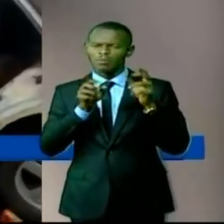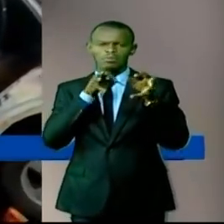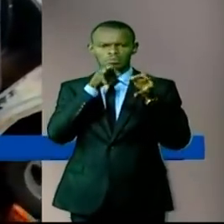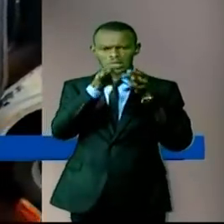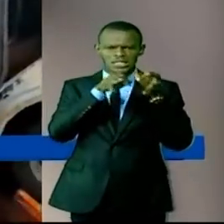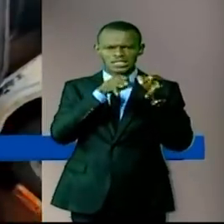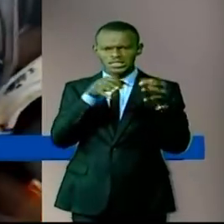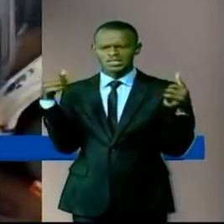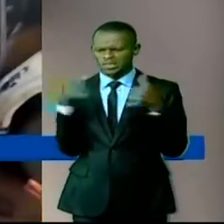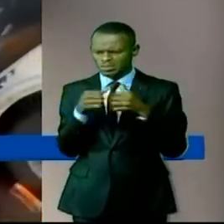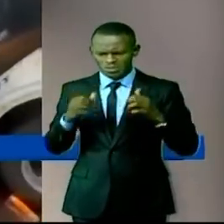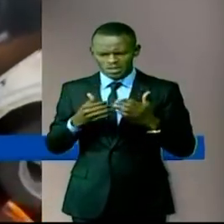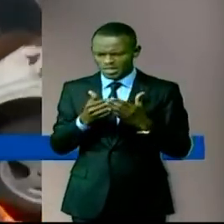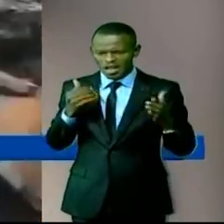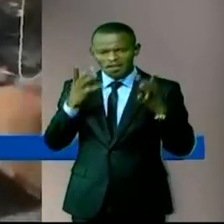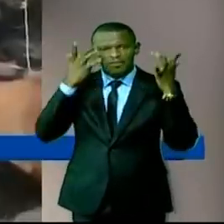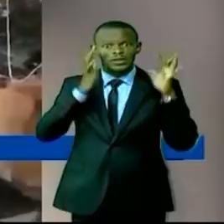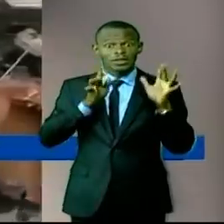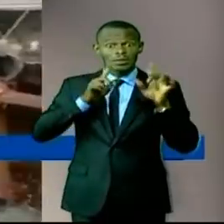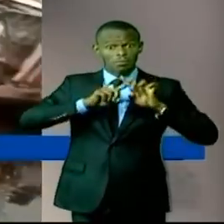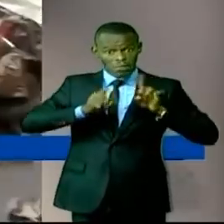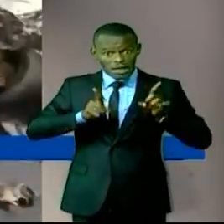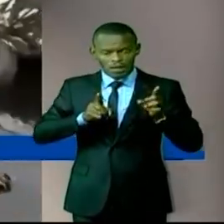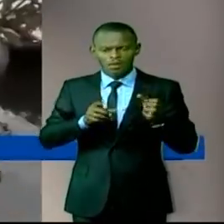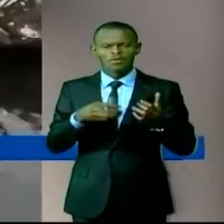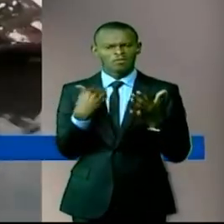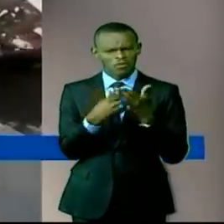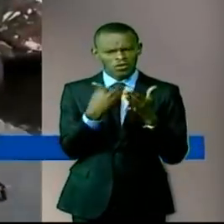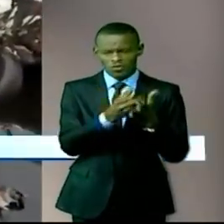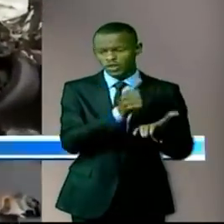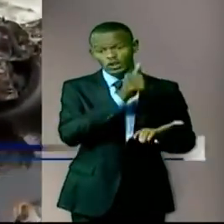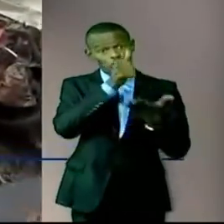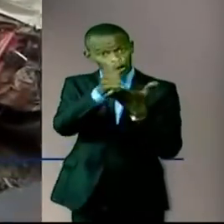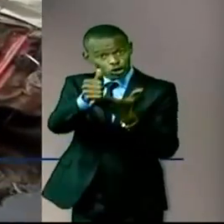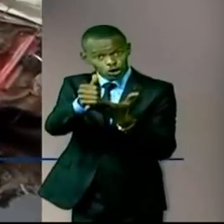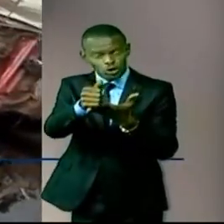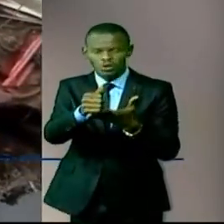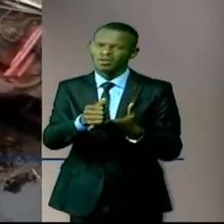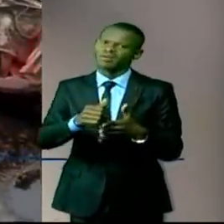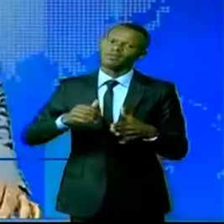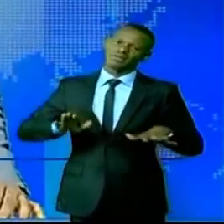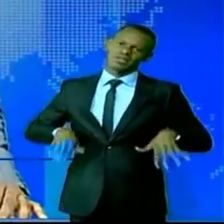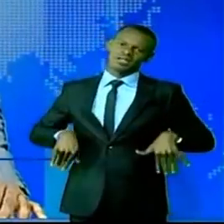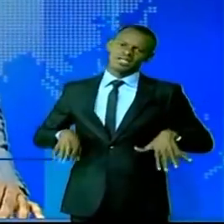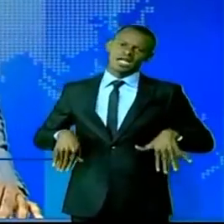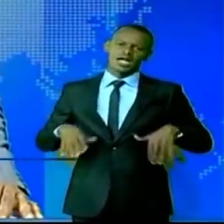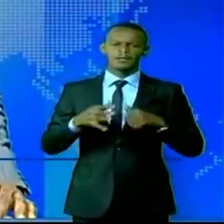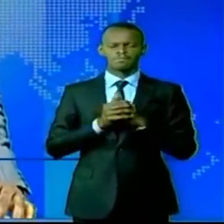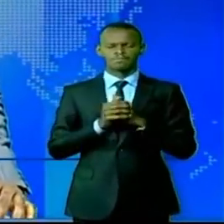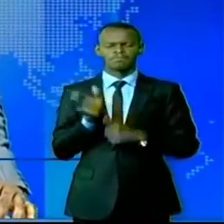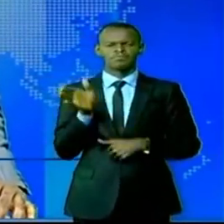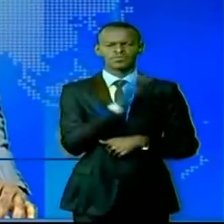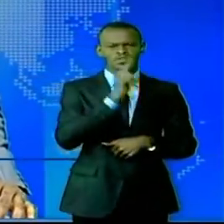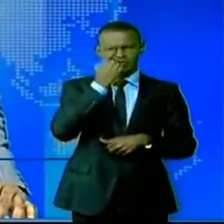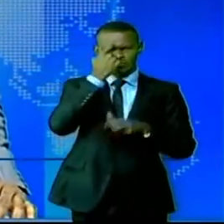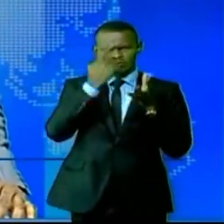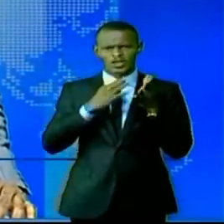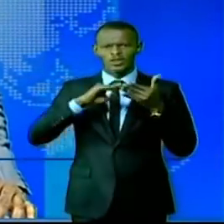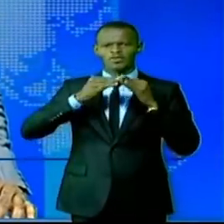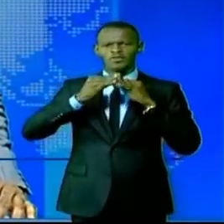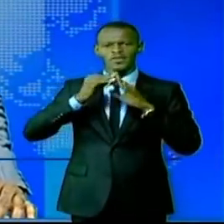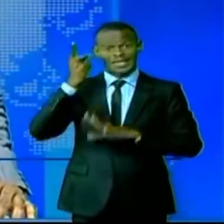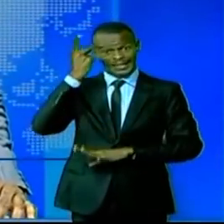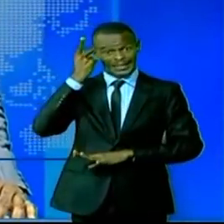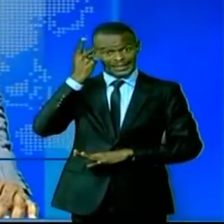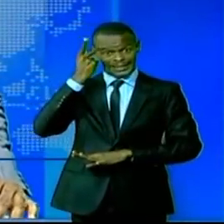imprévisible, mais les moyens de secours rapides n'ont pas suivi pour sauver des vies humaines. Et le gouverneur de la ville province Kinshasa,